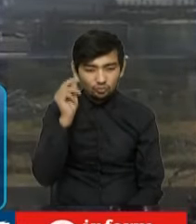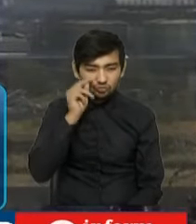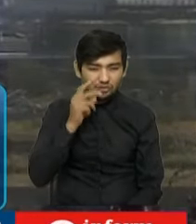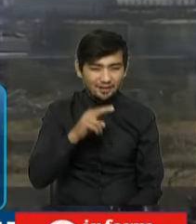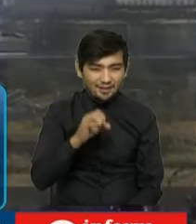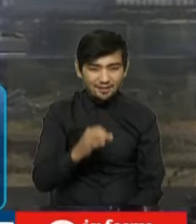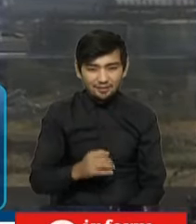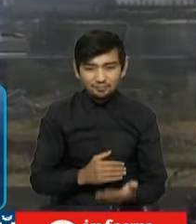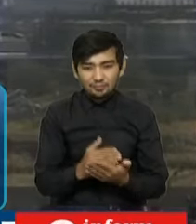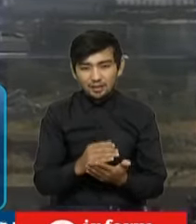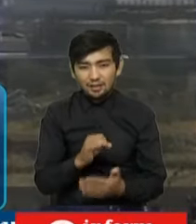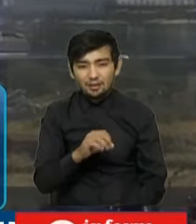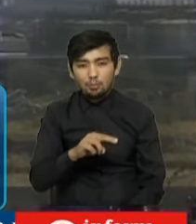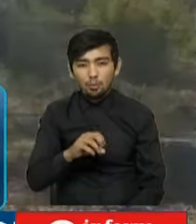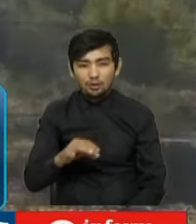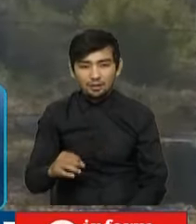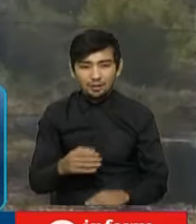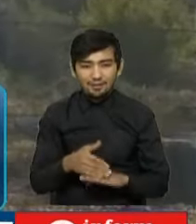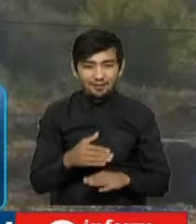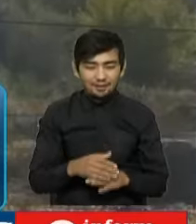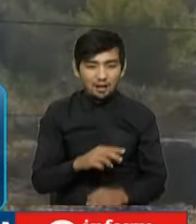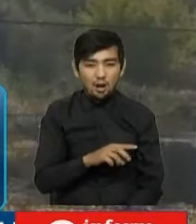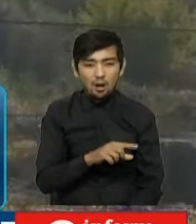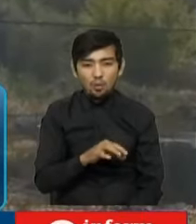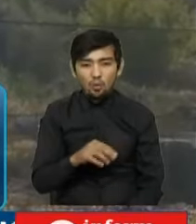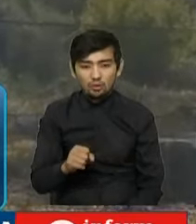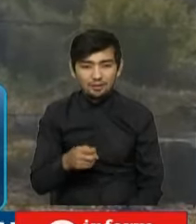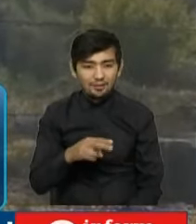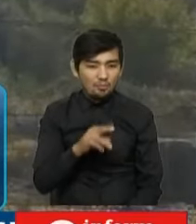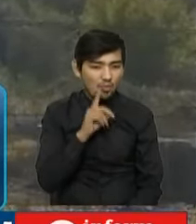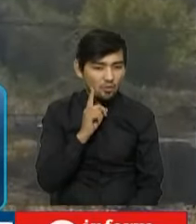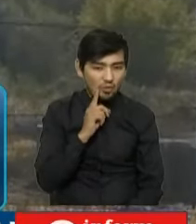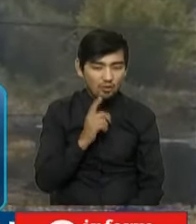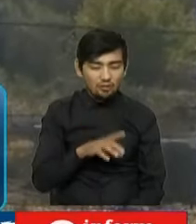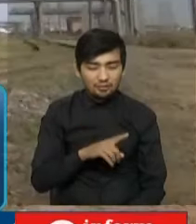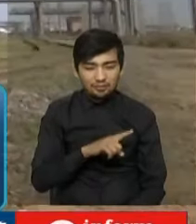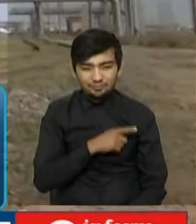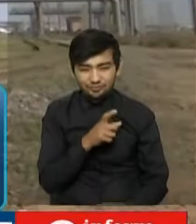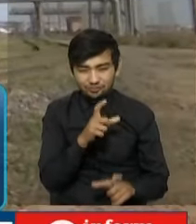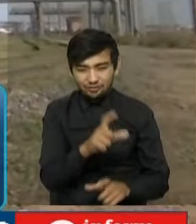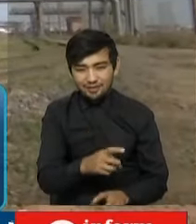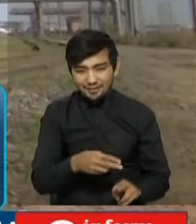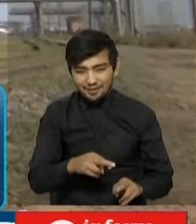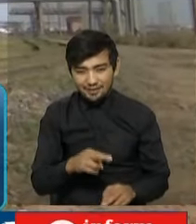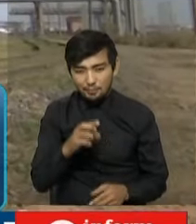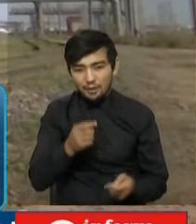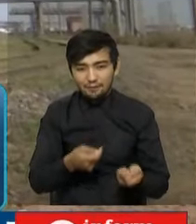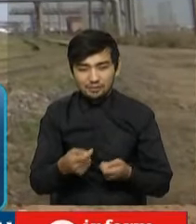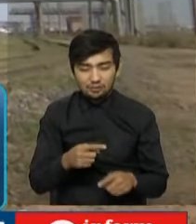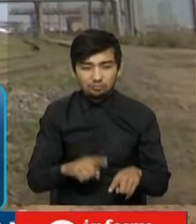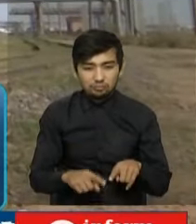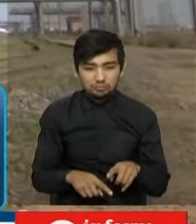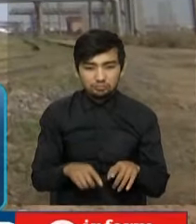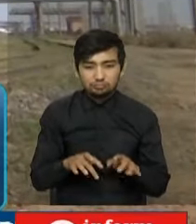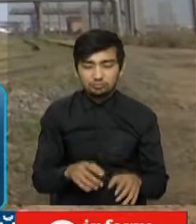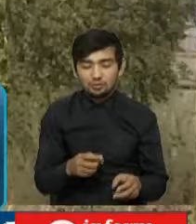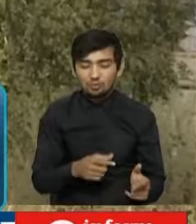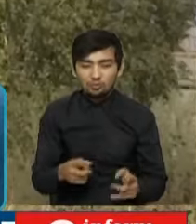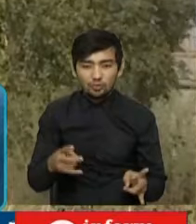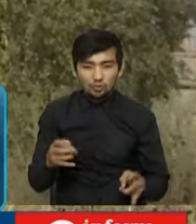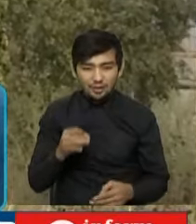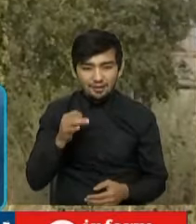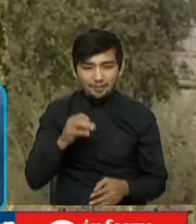развивать ипотечные кредиты со льготными условиями для молодых специалистов. Правительству нужно поторопиться, ведь по прогнозам Министерства энергетики,